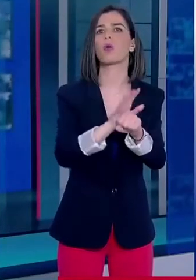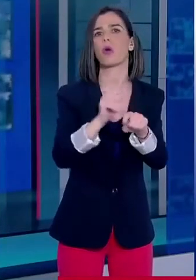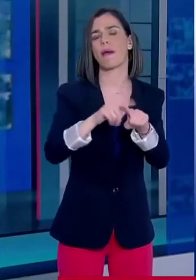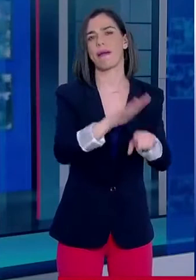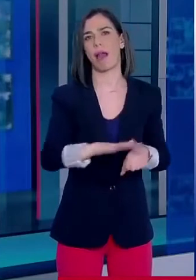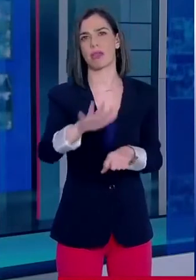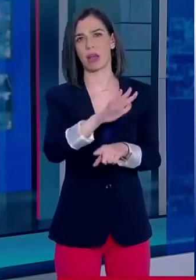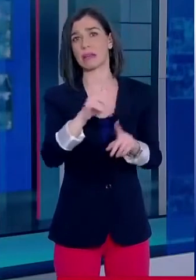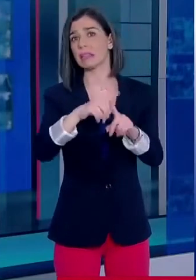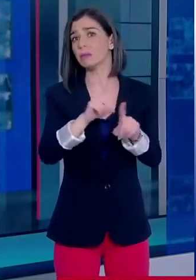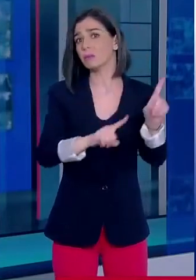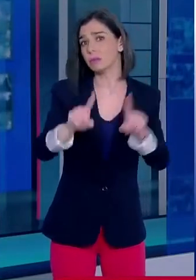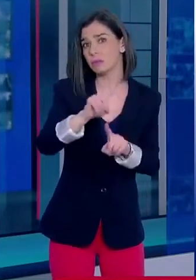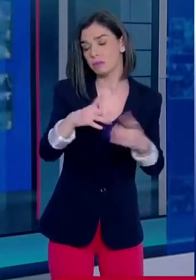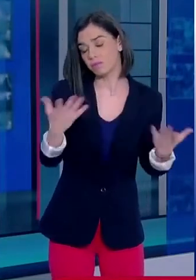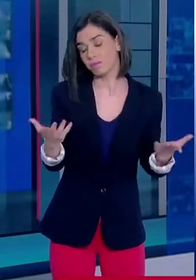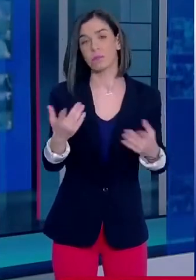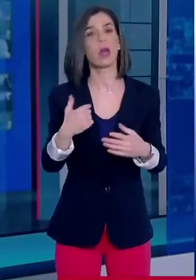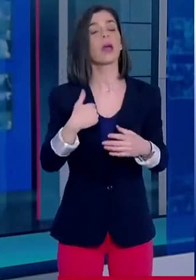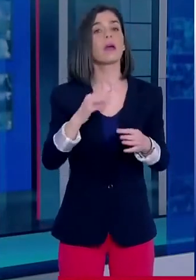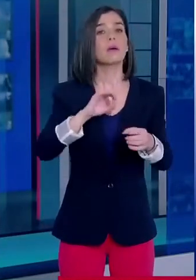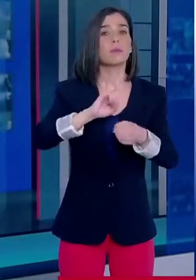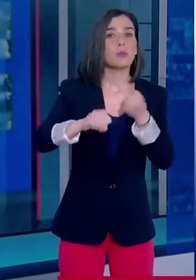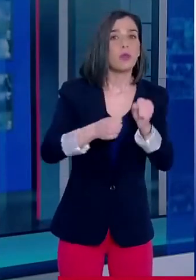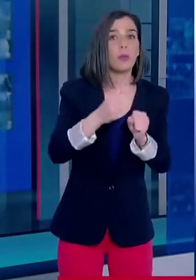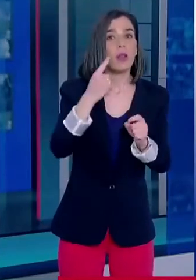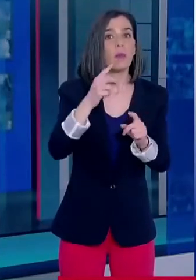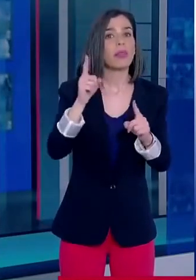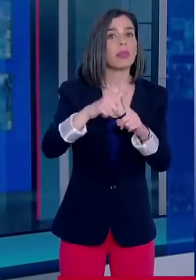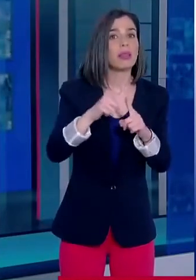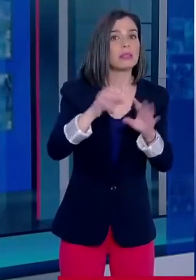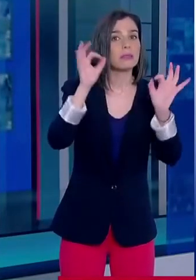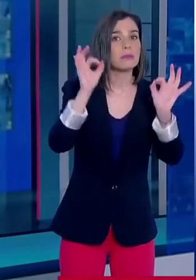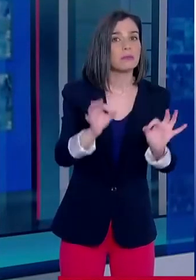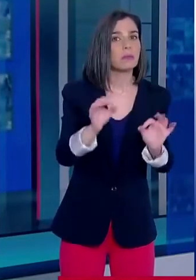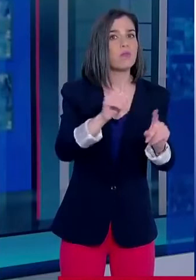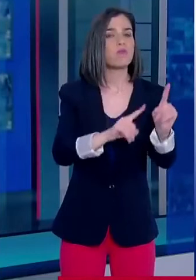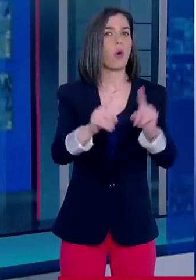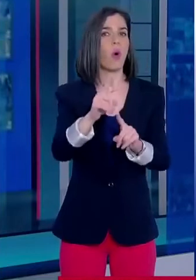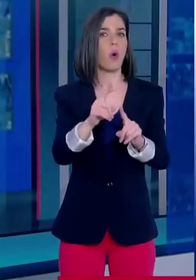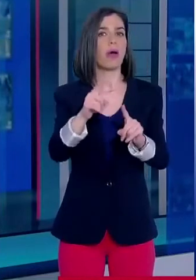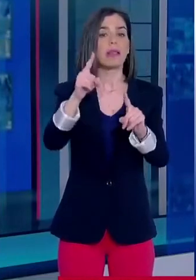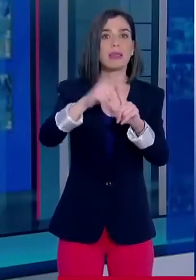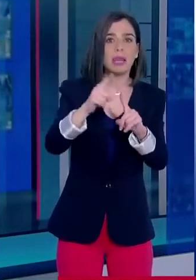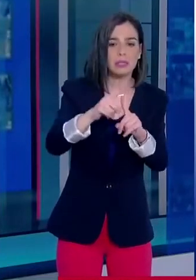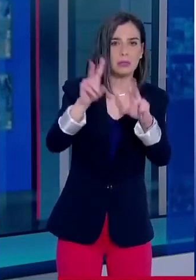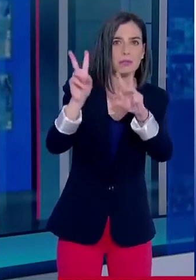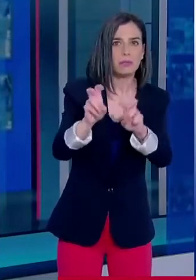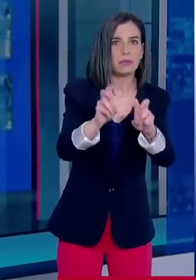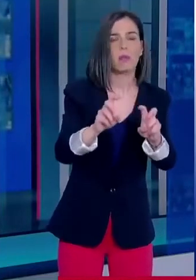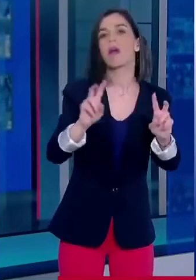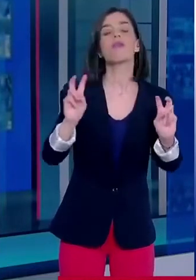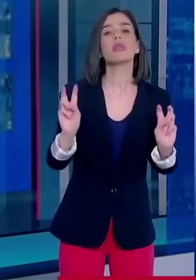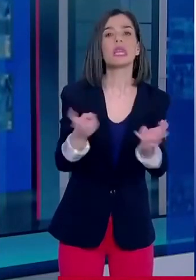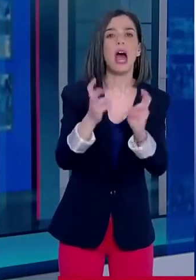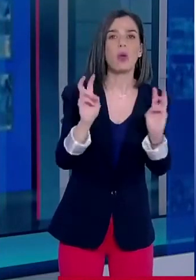που κάνουμε είναι προσπαθούμε να έχουμε ένα όσο δυνατόν καλύτερο εργαλείο, πιο ακριβές εργαλείο, που είναι το testing, η